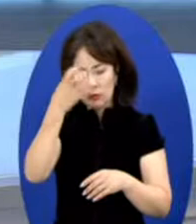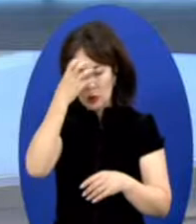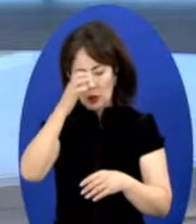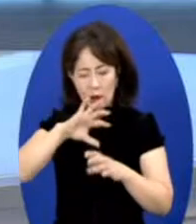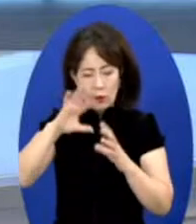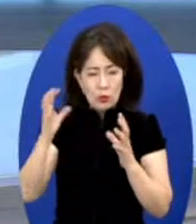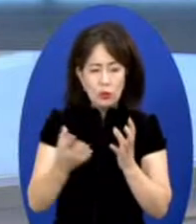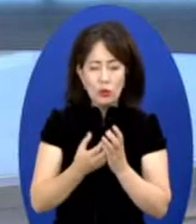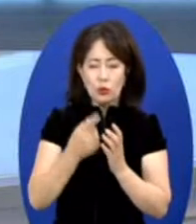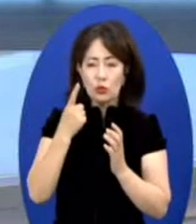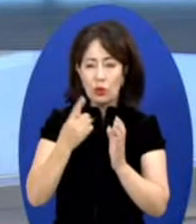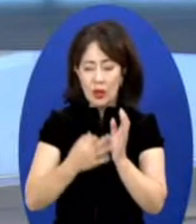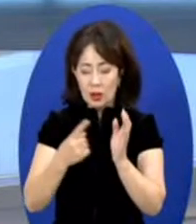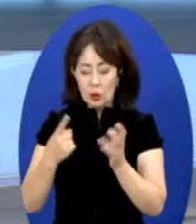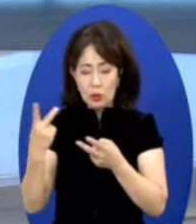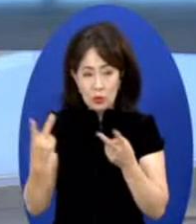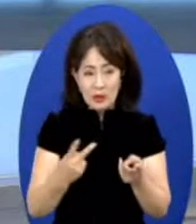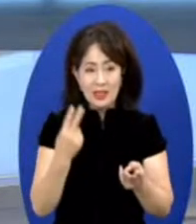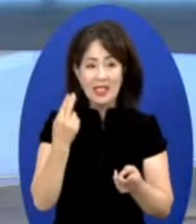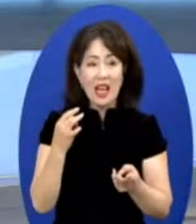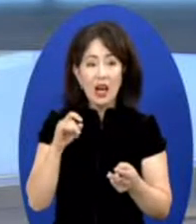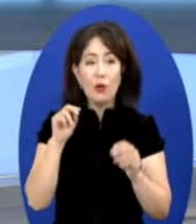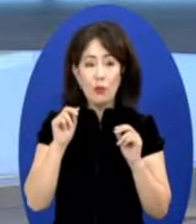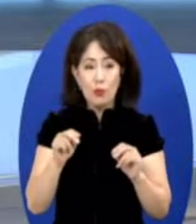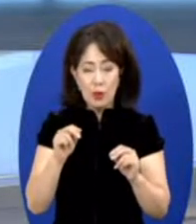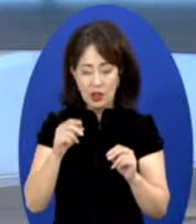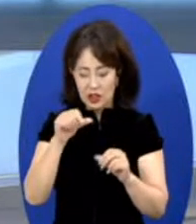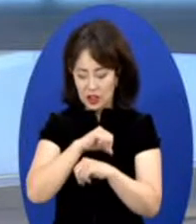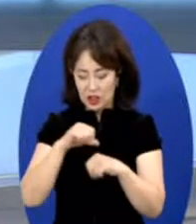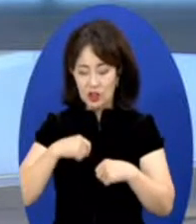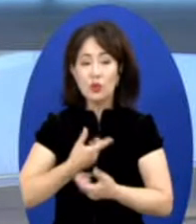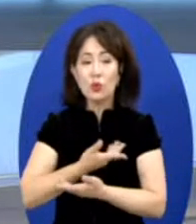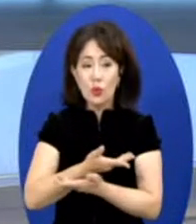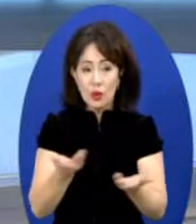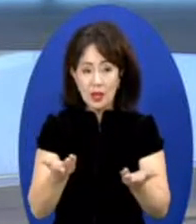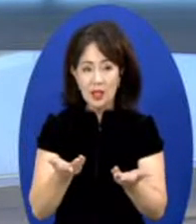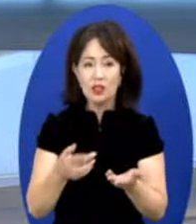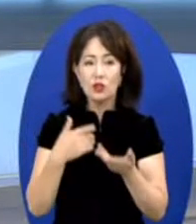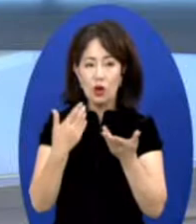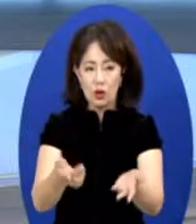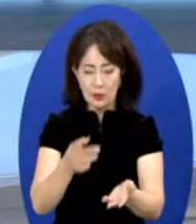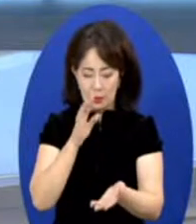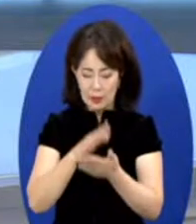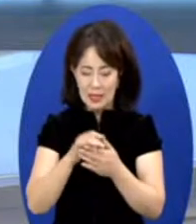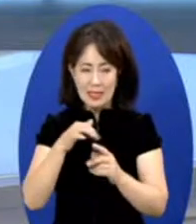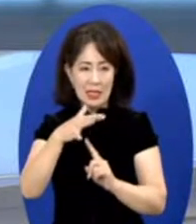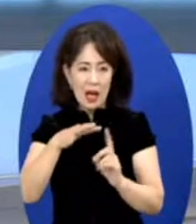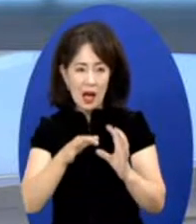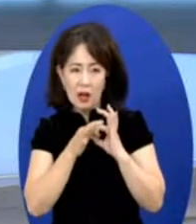бүрэн цахим болгож иргэдэд хүргэх төрийн үйлчилгээ цаг хугацаа орон зайнаас үл хамааран хүрдэг болно.